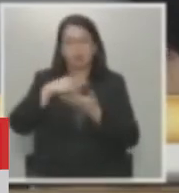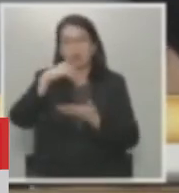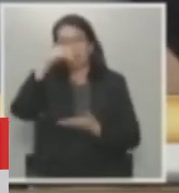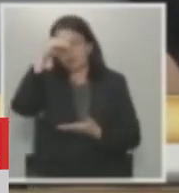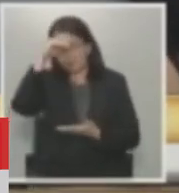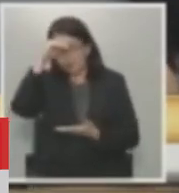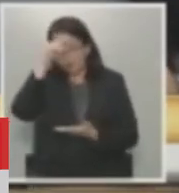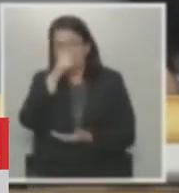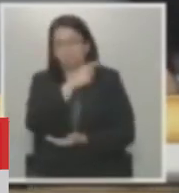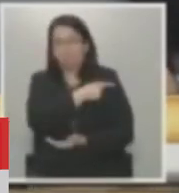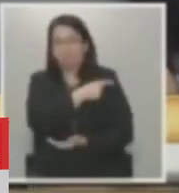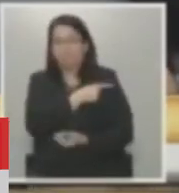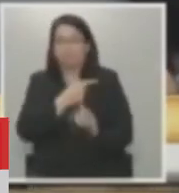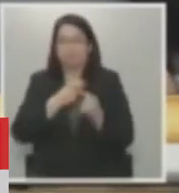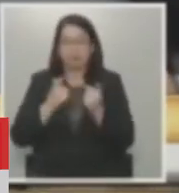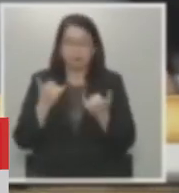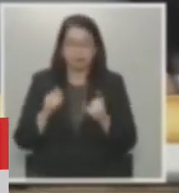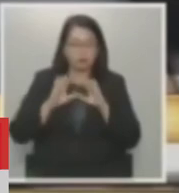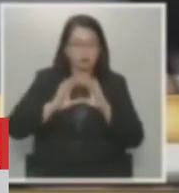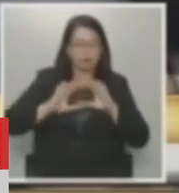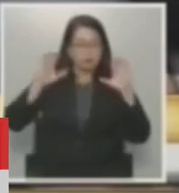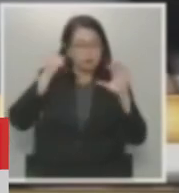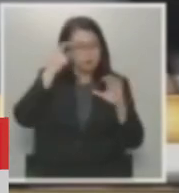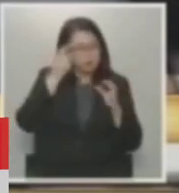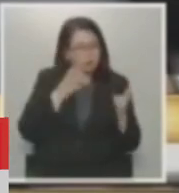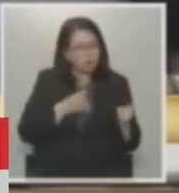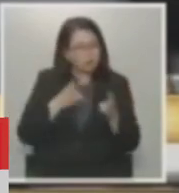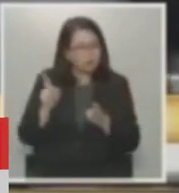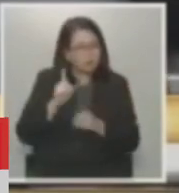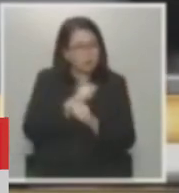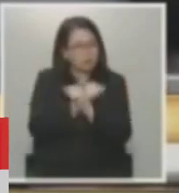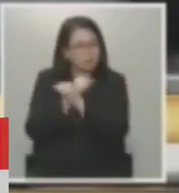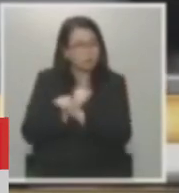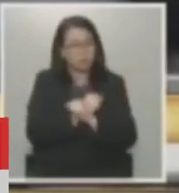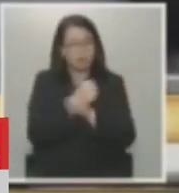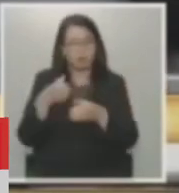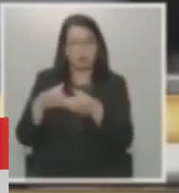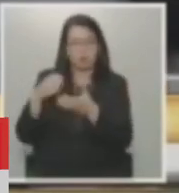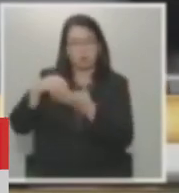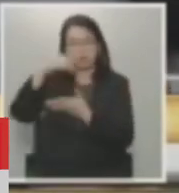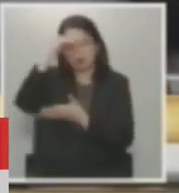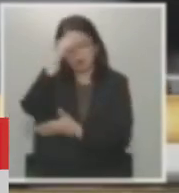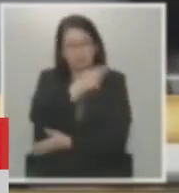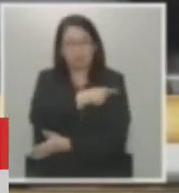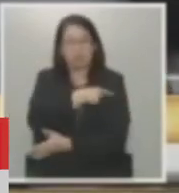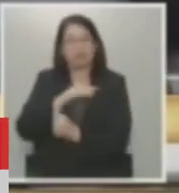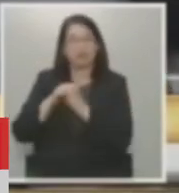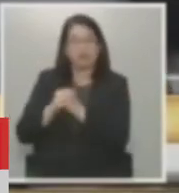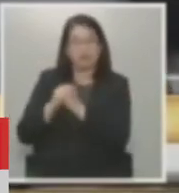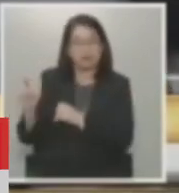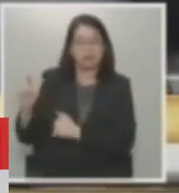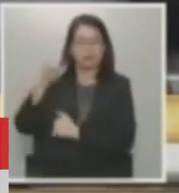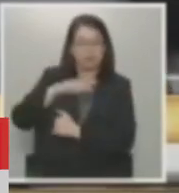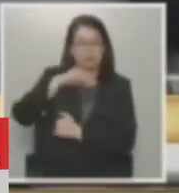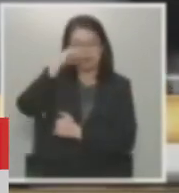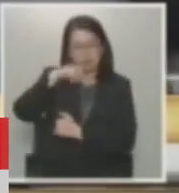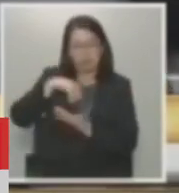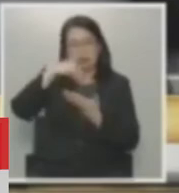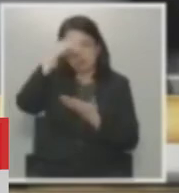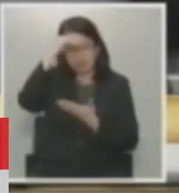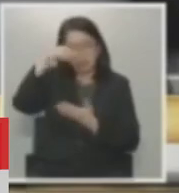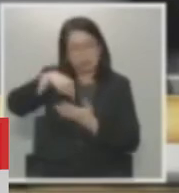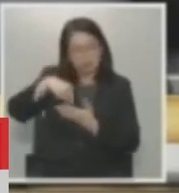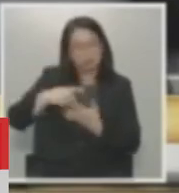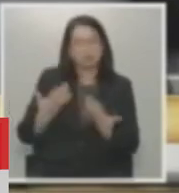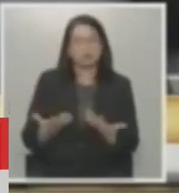รัฐบาลเองเนี่ยมีมาตรการอะไรที่จะช่วยป้องกันหรือว่าที่จะเร็งเห็นถึงปัญหาที่อาจจะเกิดขึ้นในอนา